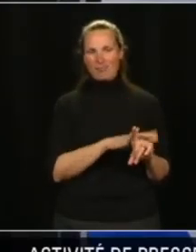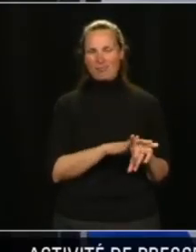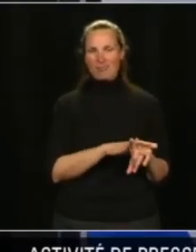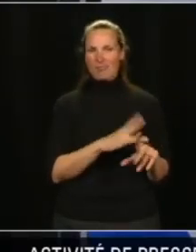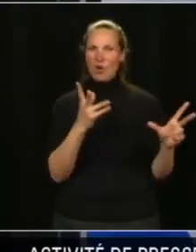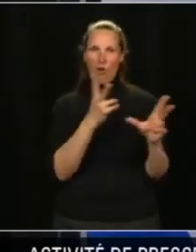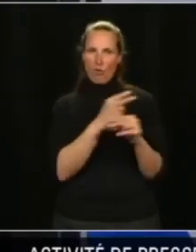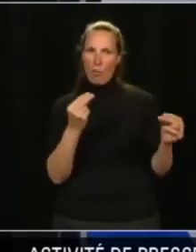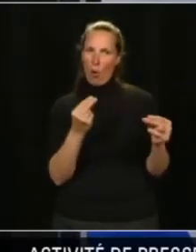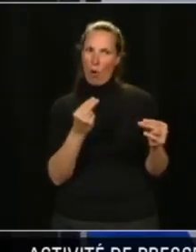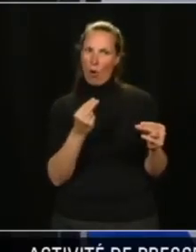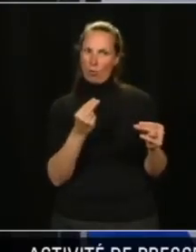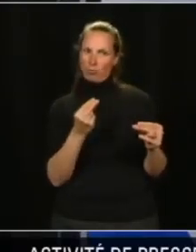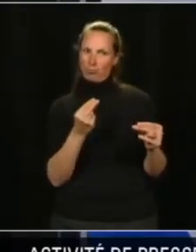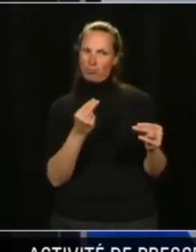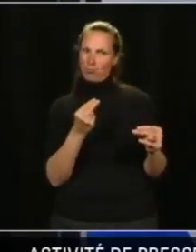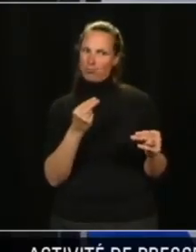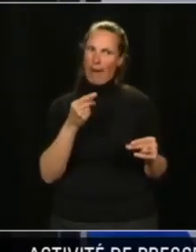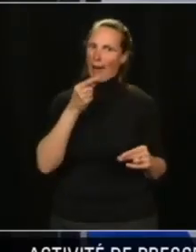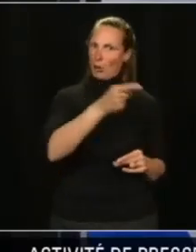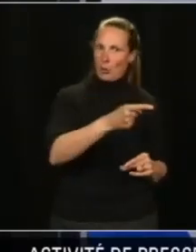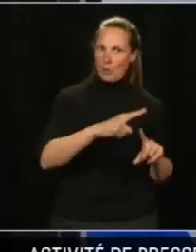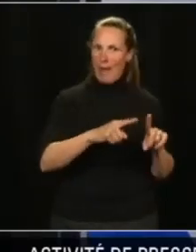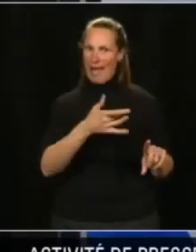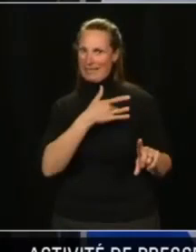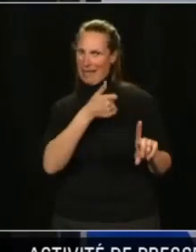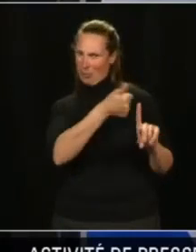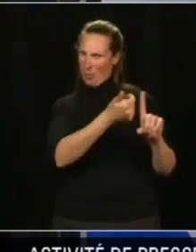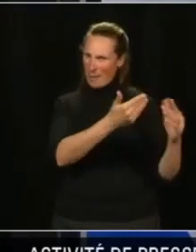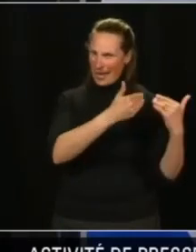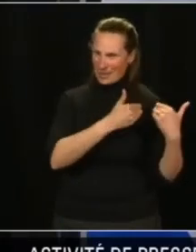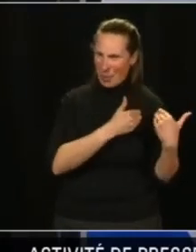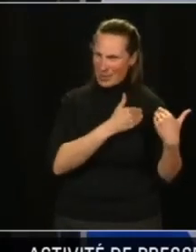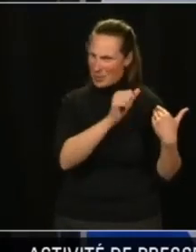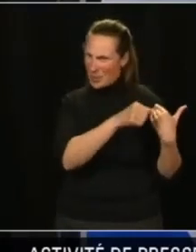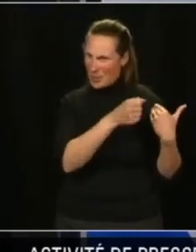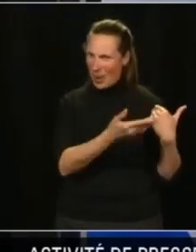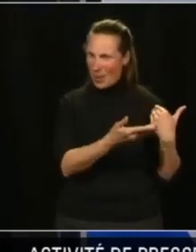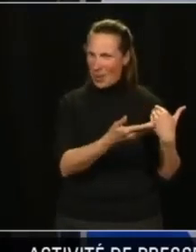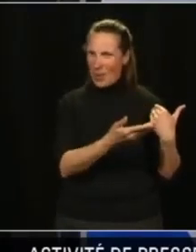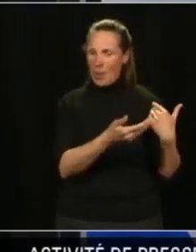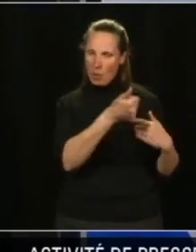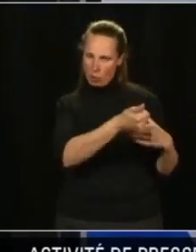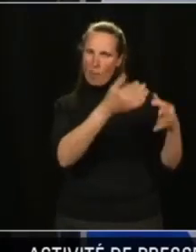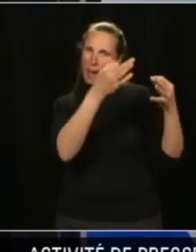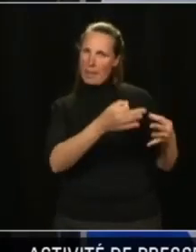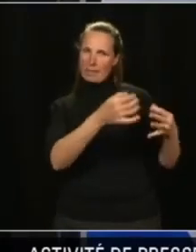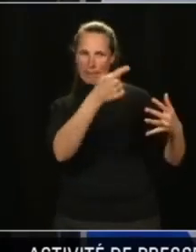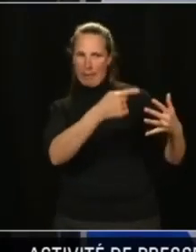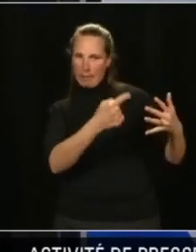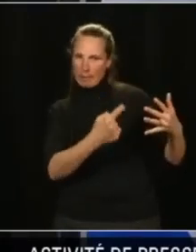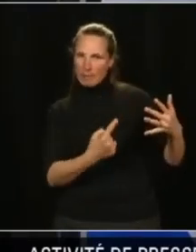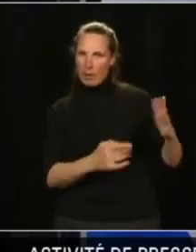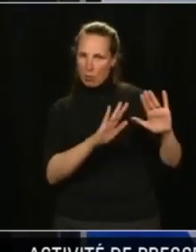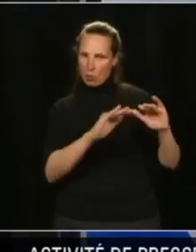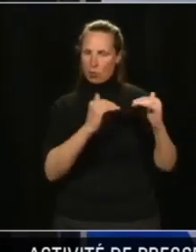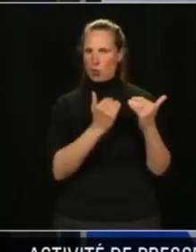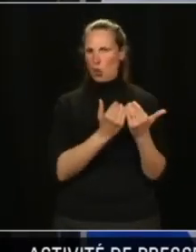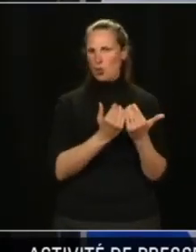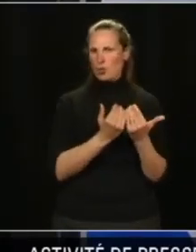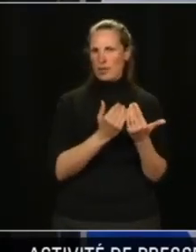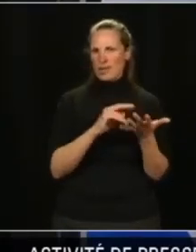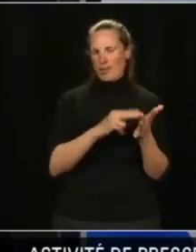parce que vous avez une impression de responsabilité en ce sens que vous vous êtes celui qui prenait les décisions ultime mais alors qu'est-ce que ça suscite chez vous